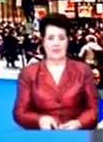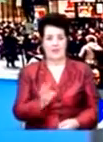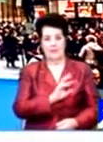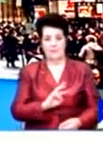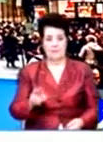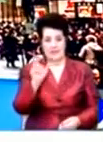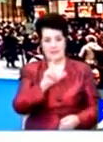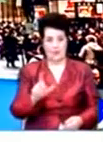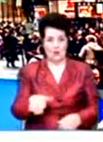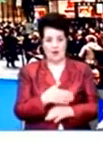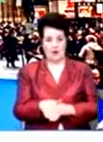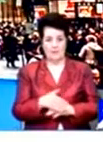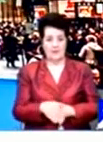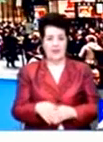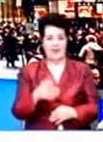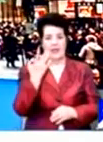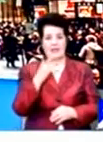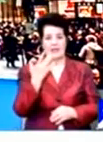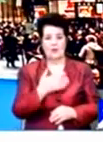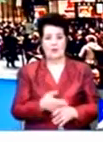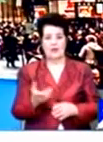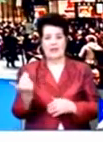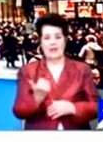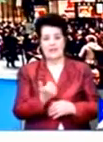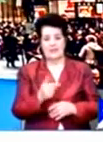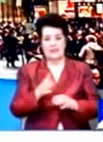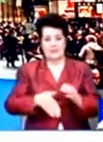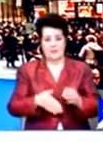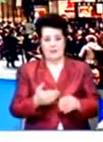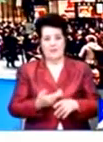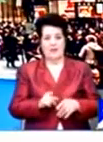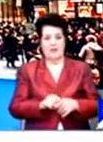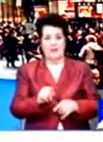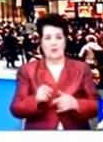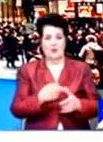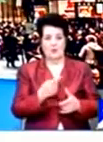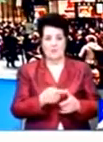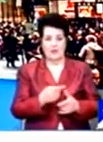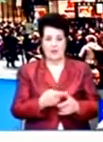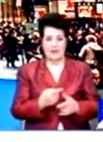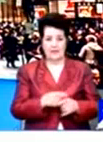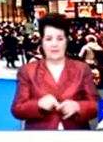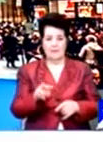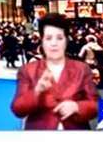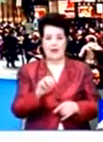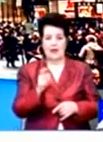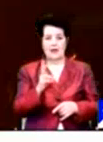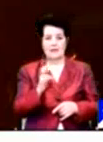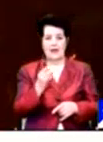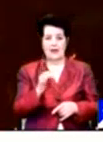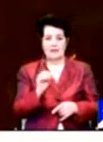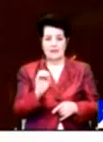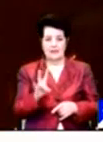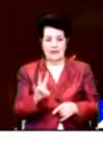Mii de oameni sunt în stradă la New York în acest sfârșit de săptămână pentru așa numitul solstițiu de Manhattan.